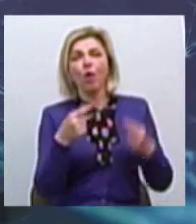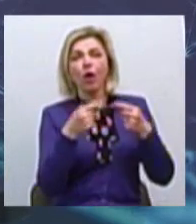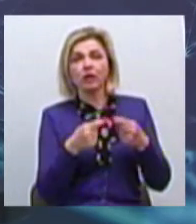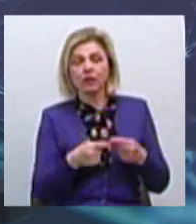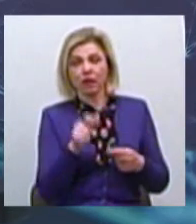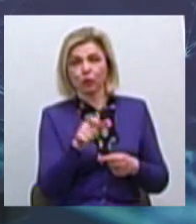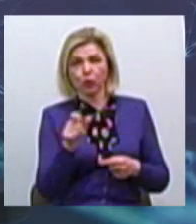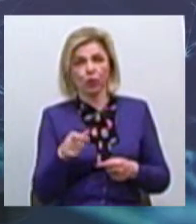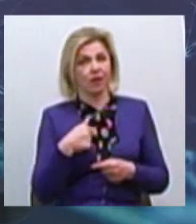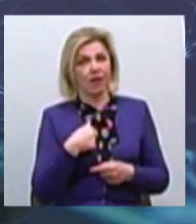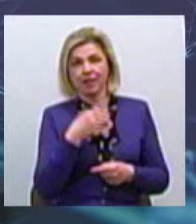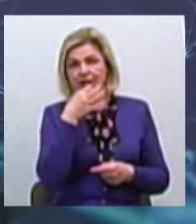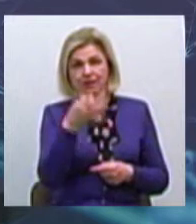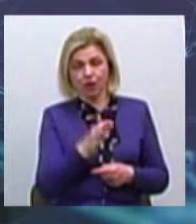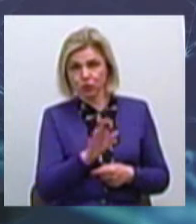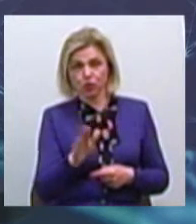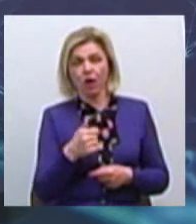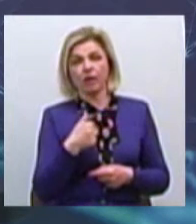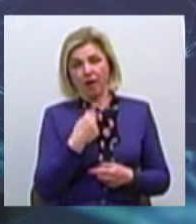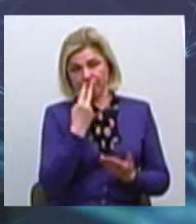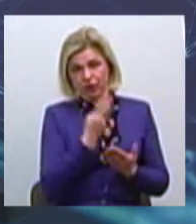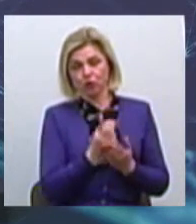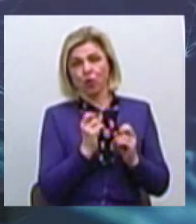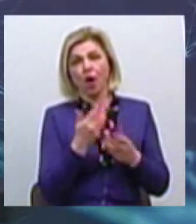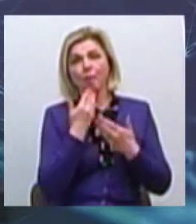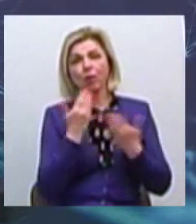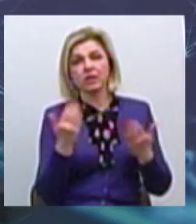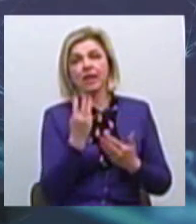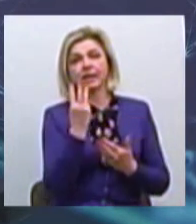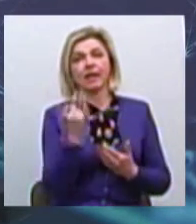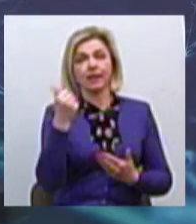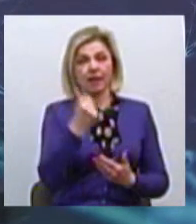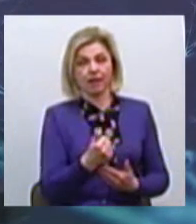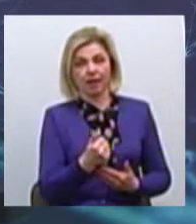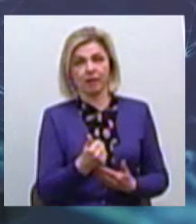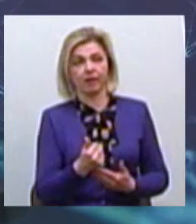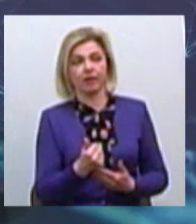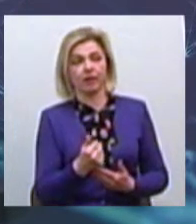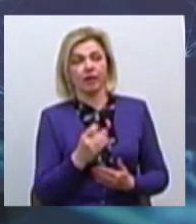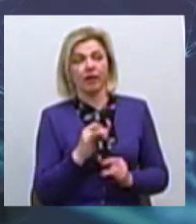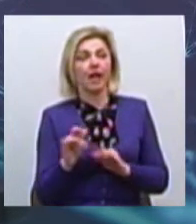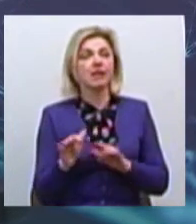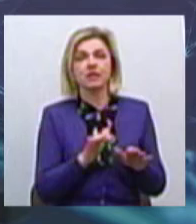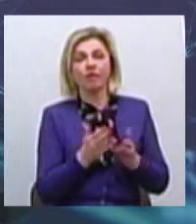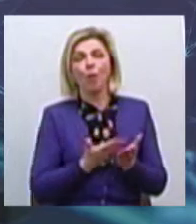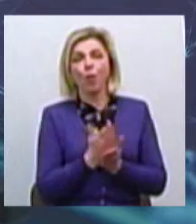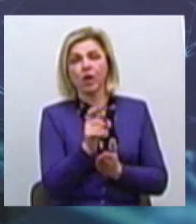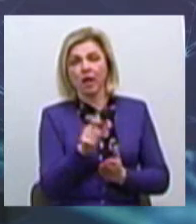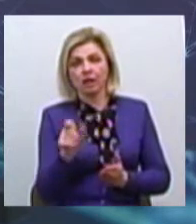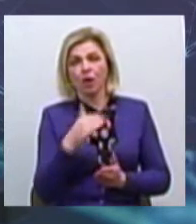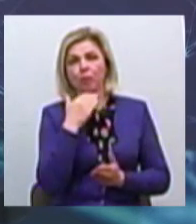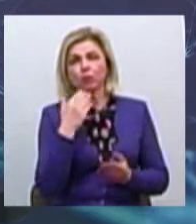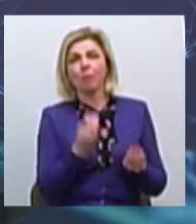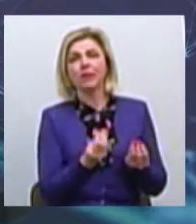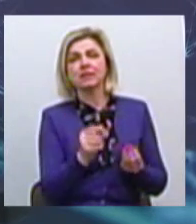вам не скажу. Я вижу, конечно, как последние там, 3 недели и действующие политики, и многие бизнесмены,